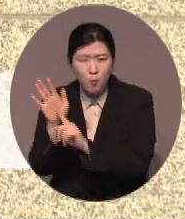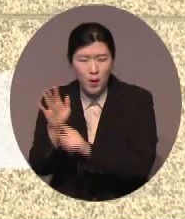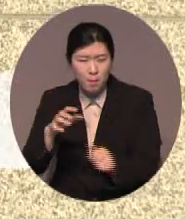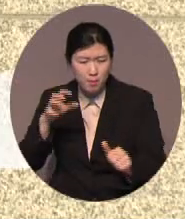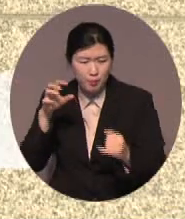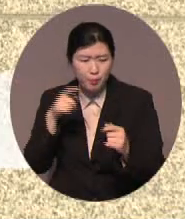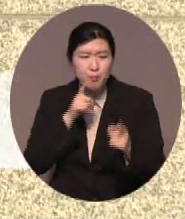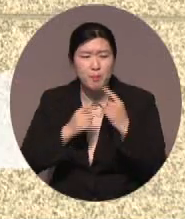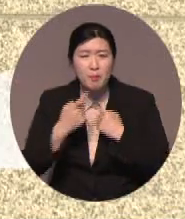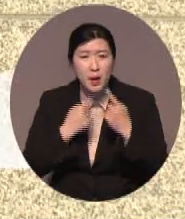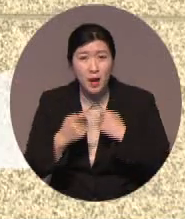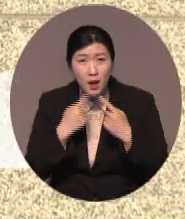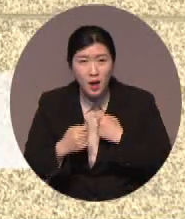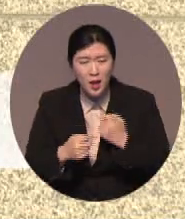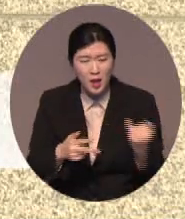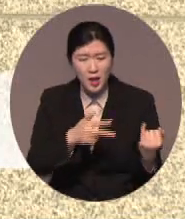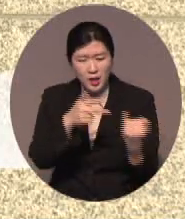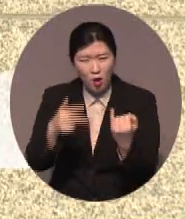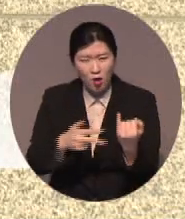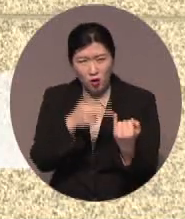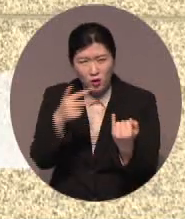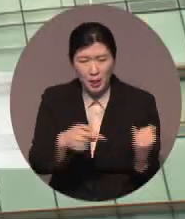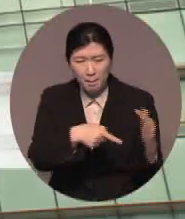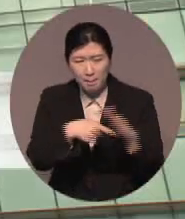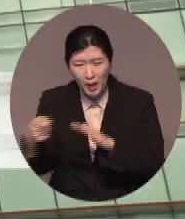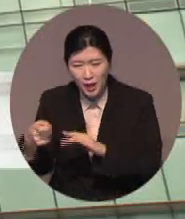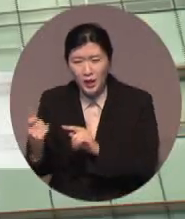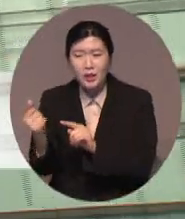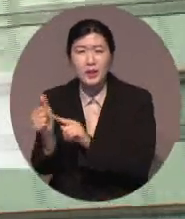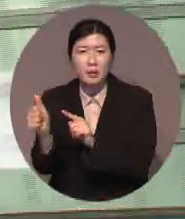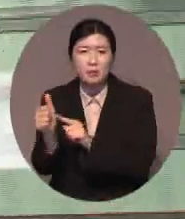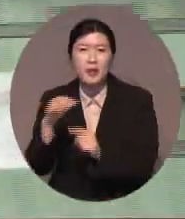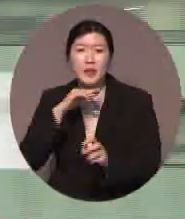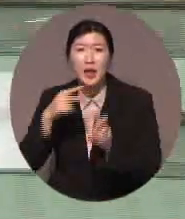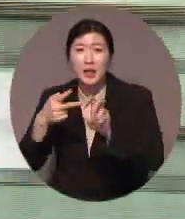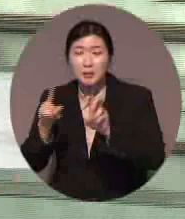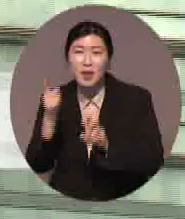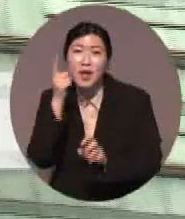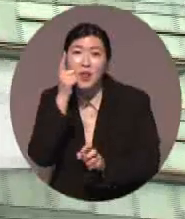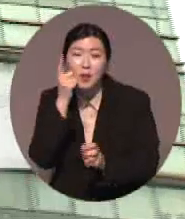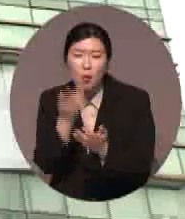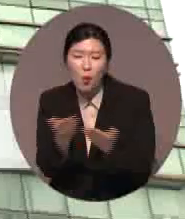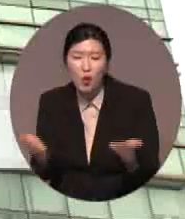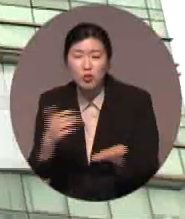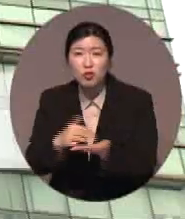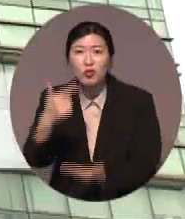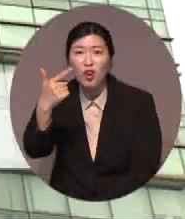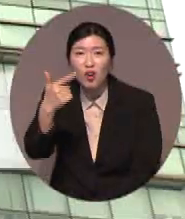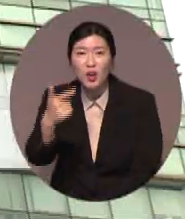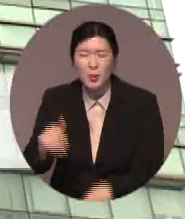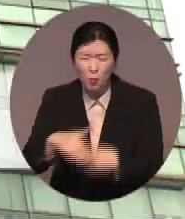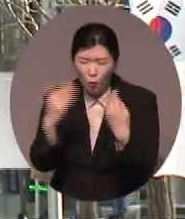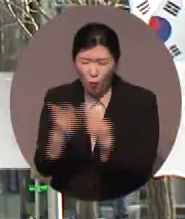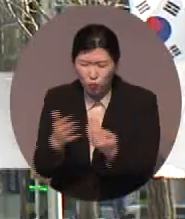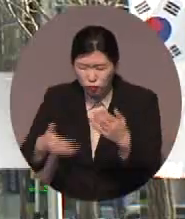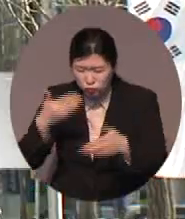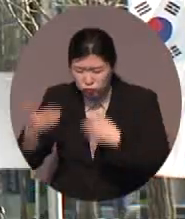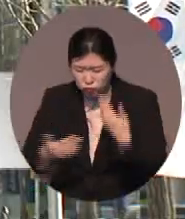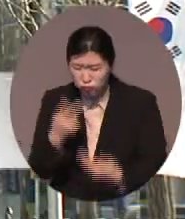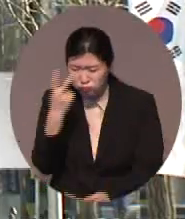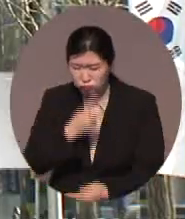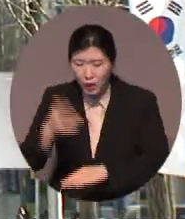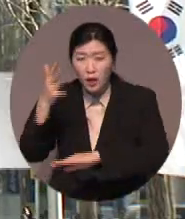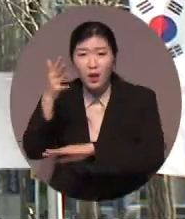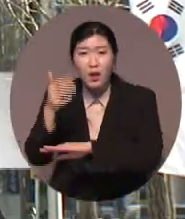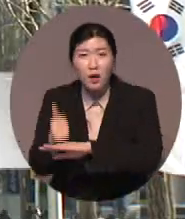협박해 성 관련 영상을 만들어 보내기 위한 혐의로 붙잡힌 해당 남성의 휴대전화 6대를 경찰이 압수해 디지털